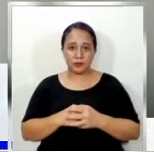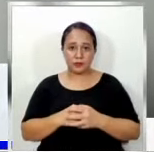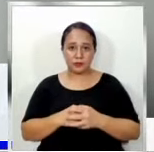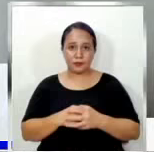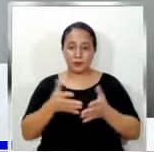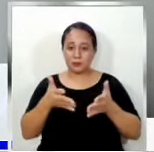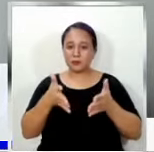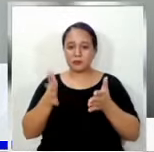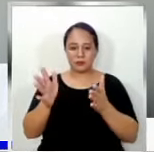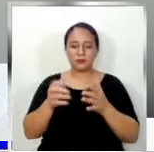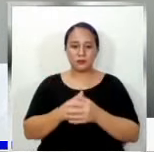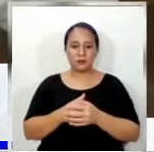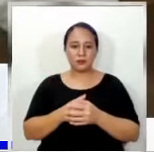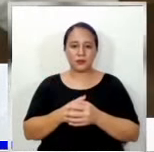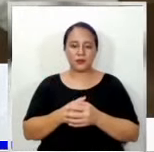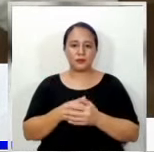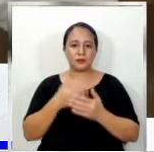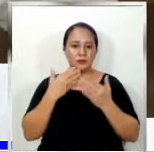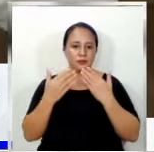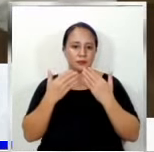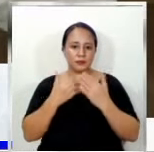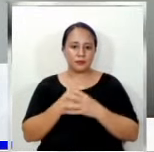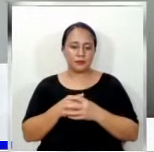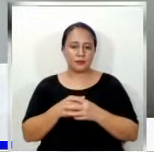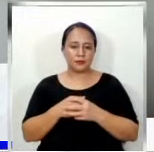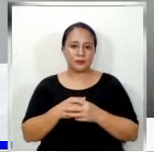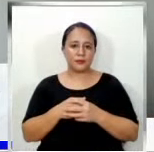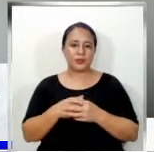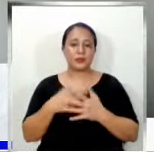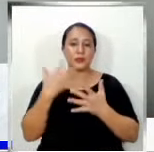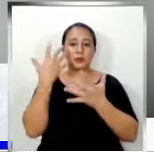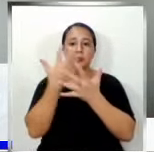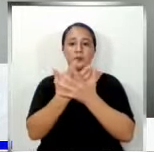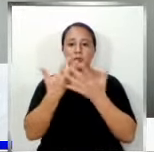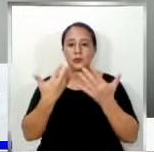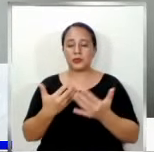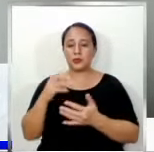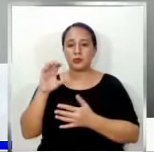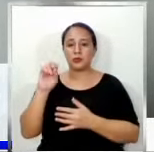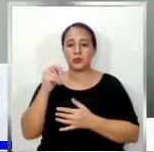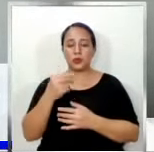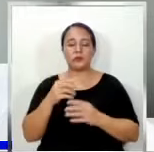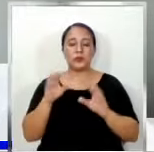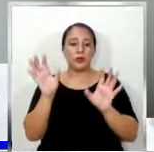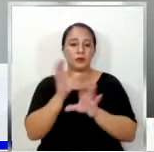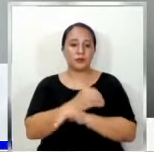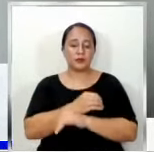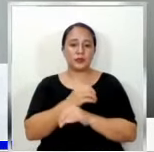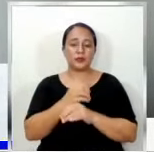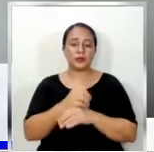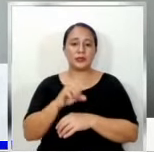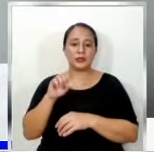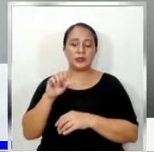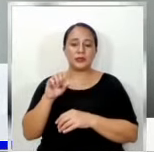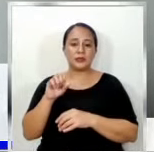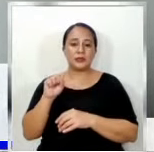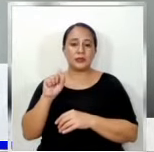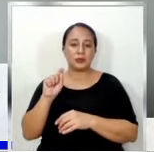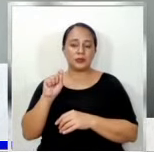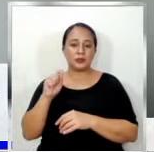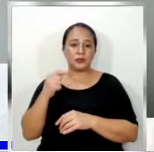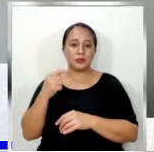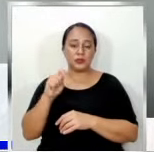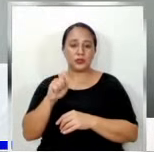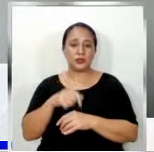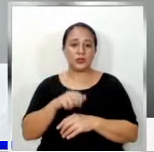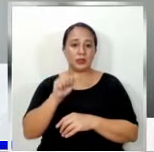Sure. Thank you po, Mr. Chairman. Nakaditini ngayon si Ong sa opisina ng Senate Sergeant at Arms kung saan siya mananatili hanggang sa susunod na pagdinig ng